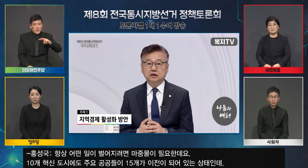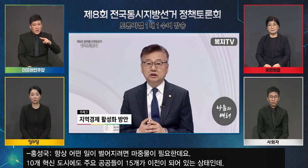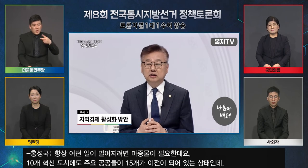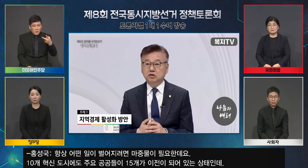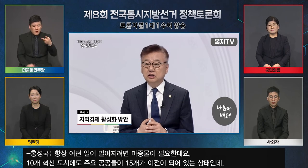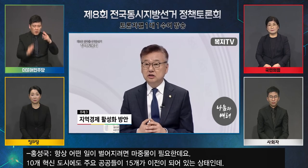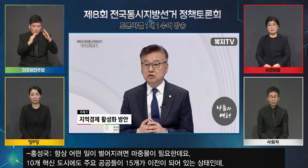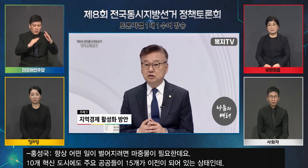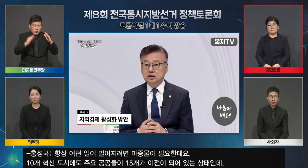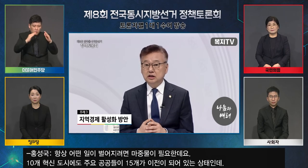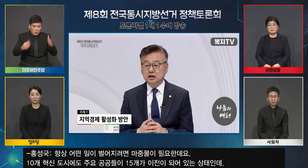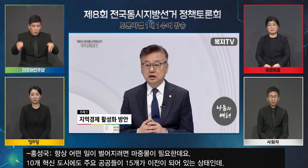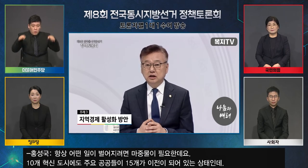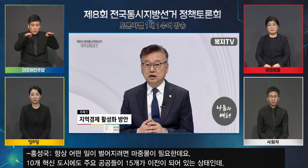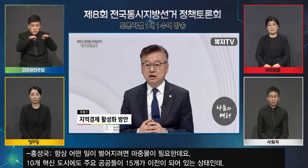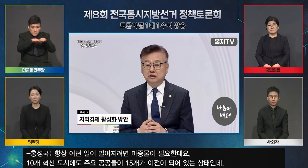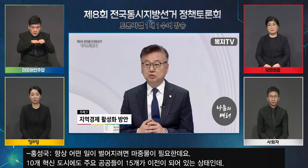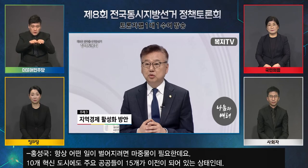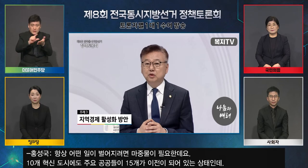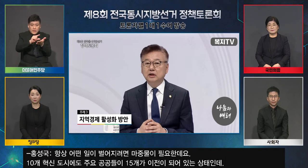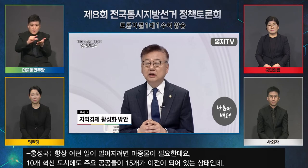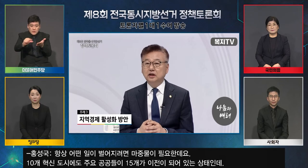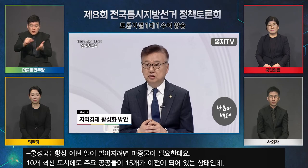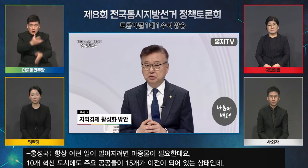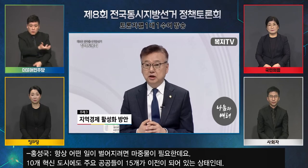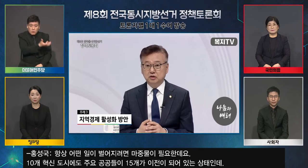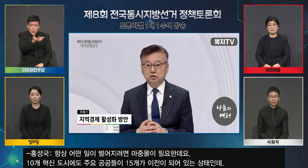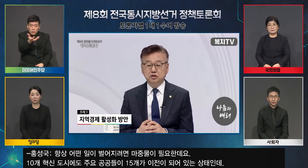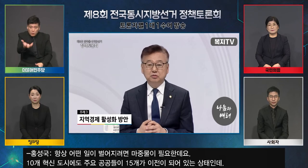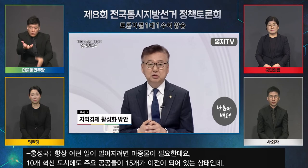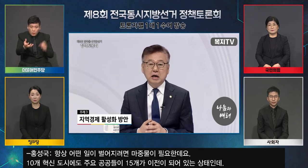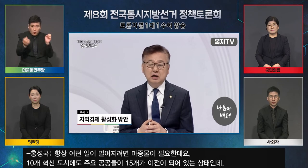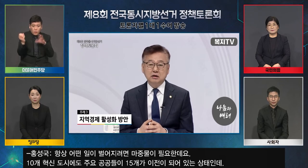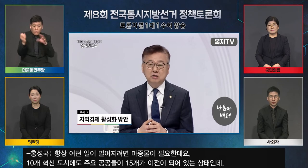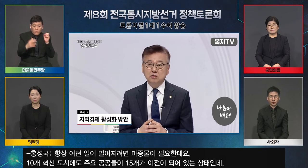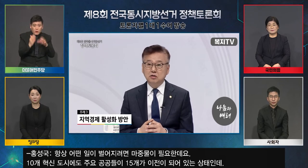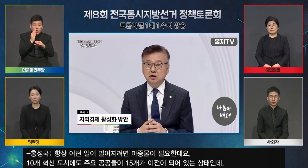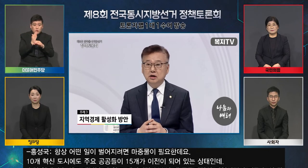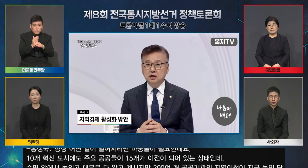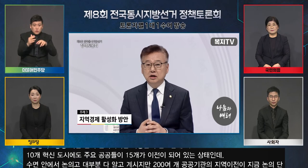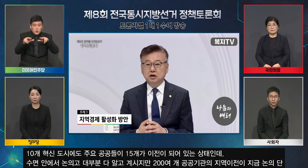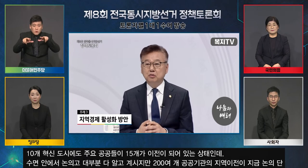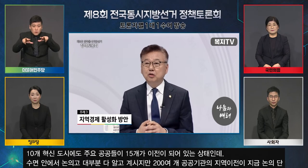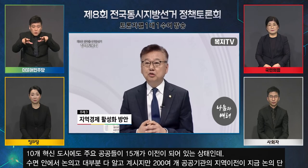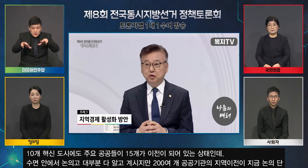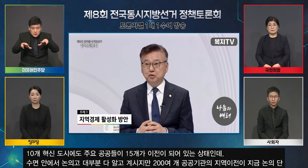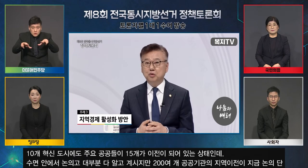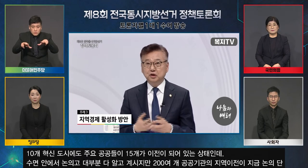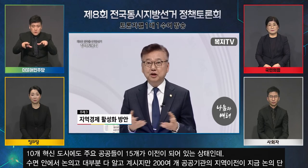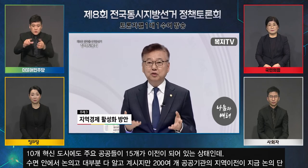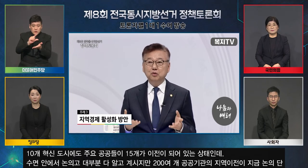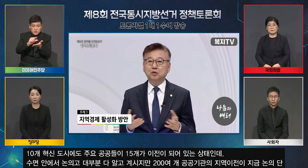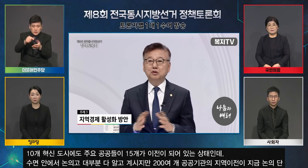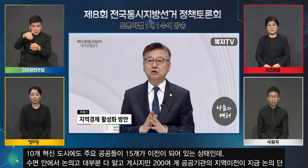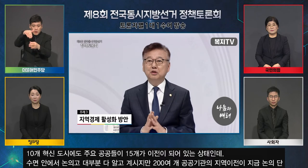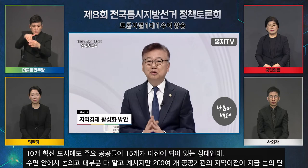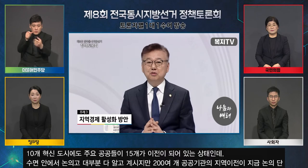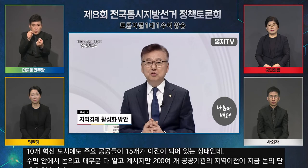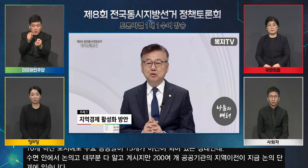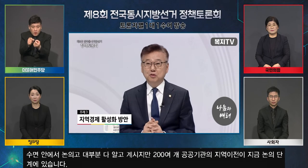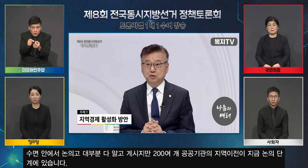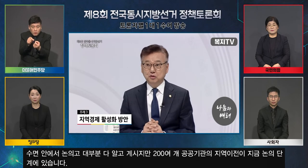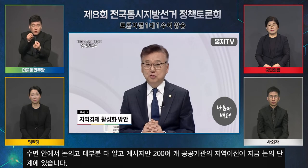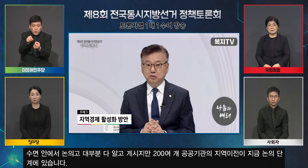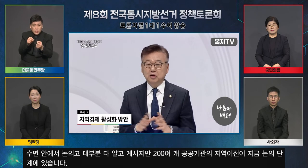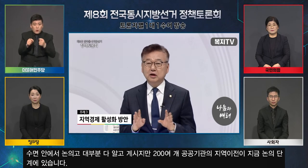지역 이전이 지금 논의 단계에 있습니다. 그리고 지금 지방선거가 벌어지고 있고 이 토론회도